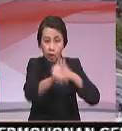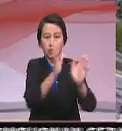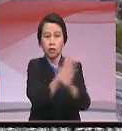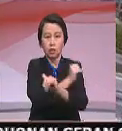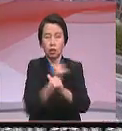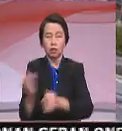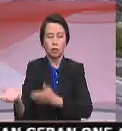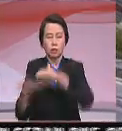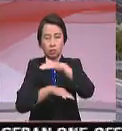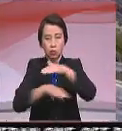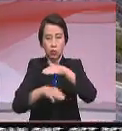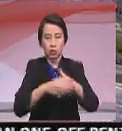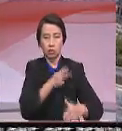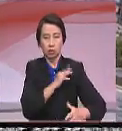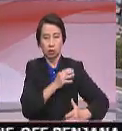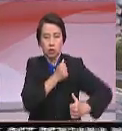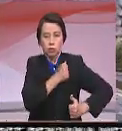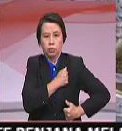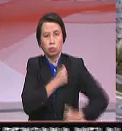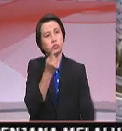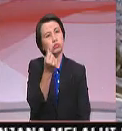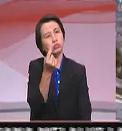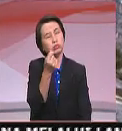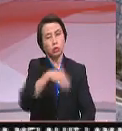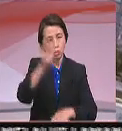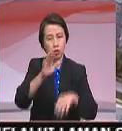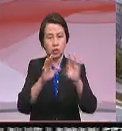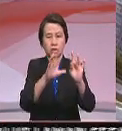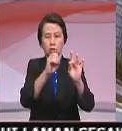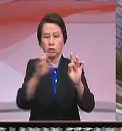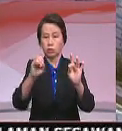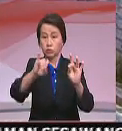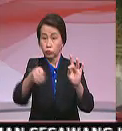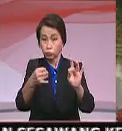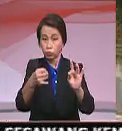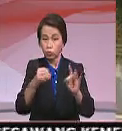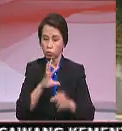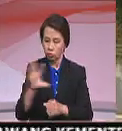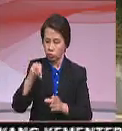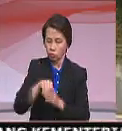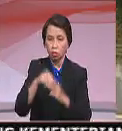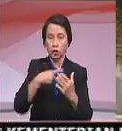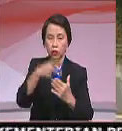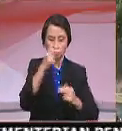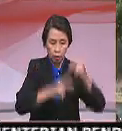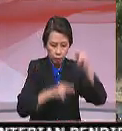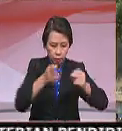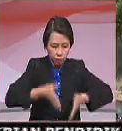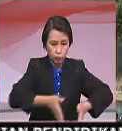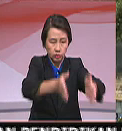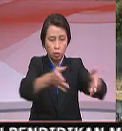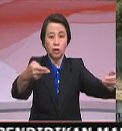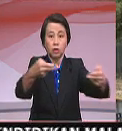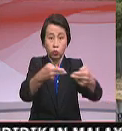di bawah Kementerian Pertahanan yang bernilai lebih 800 juta ringgit. Ia membabitkan projek pembinaan jalan